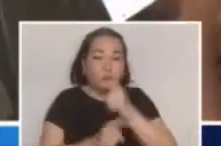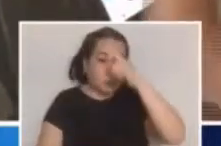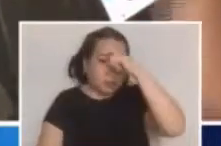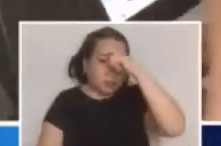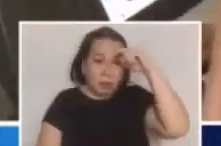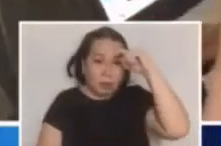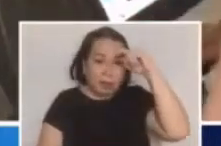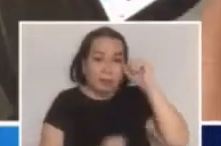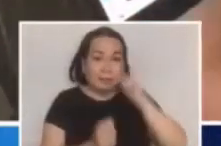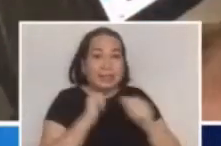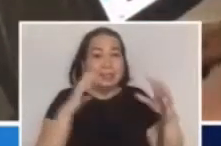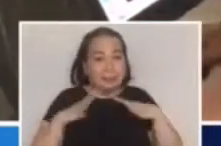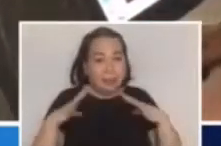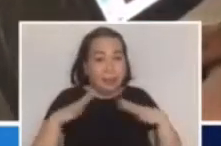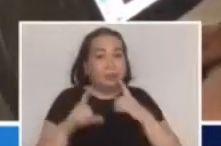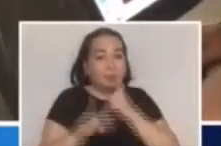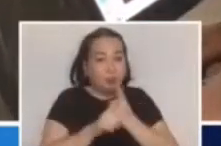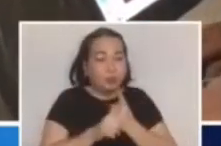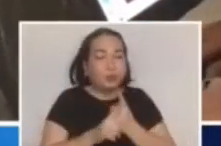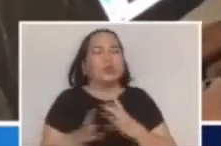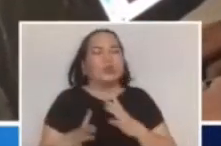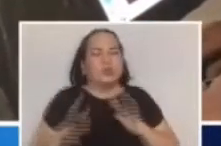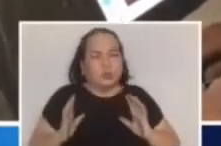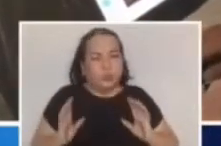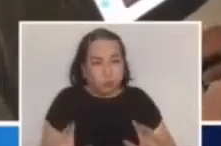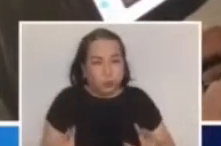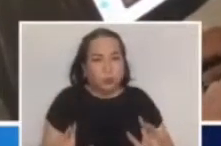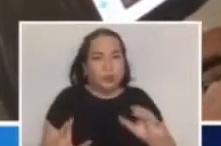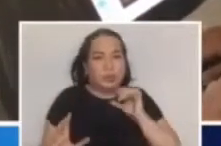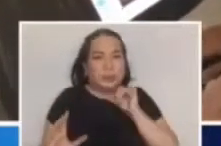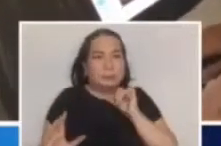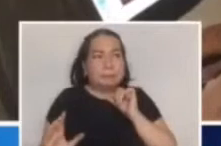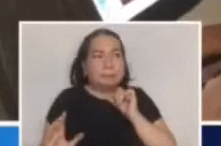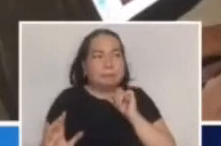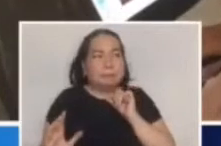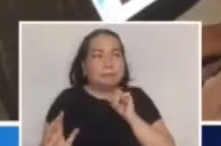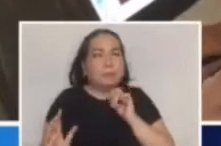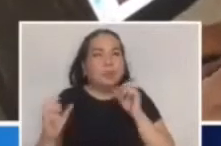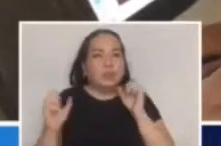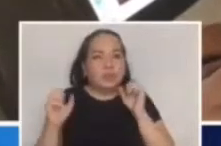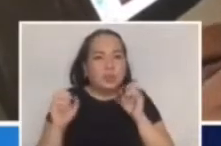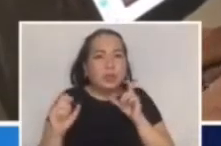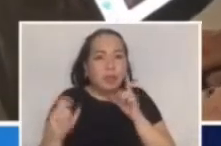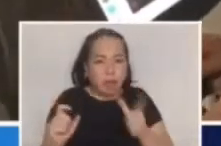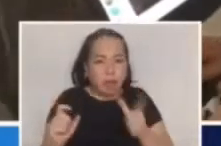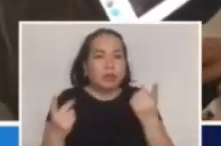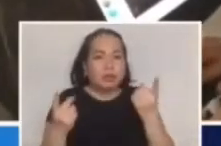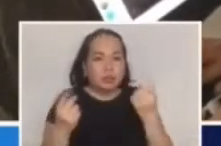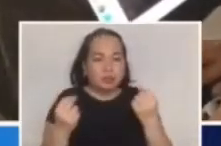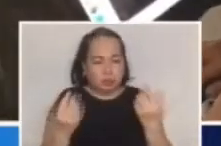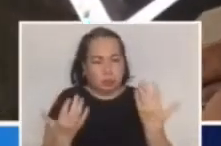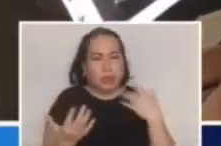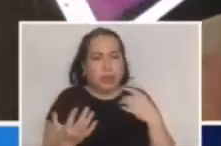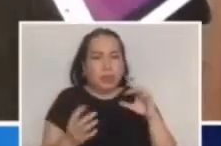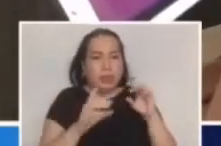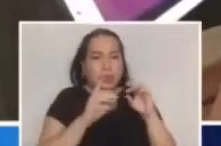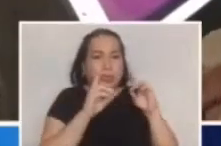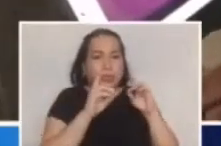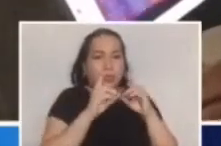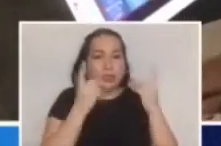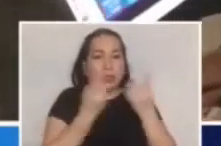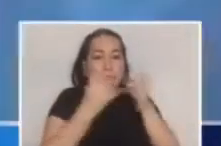mga feedback ng mga gumagamit nito. More than 4 million na po yata ang nag-access dito simula